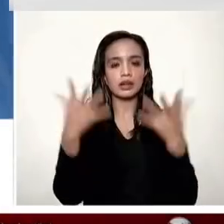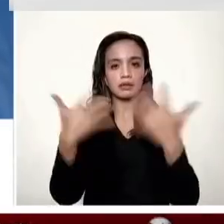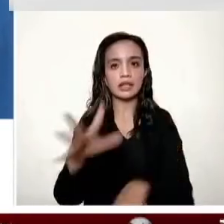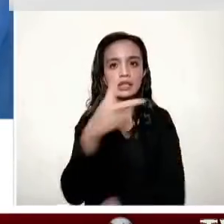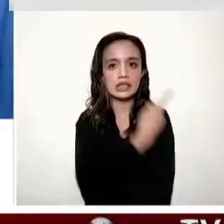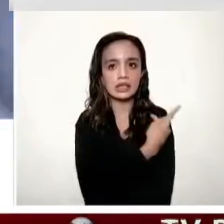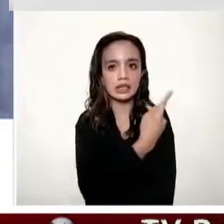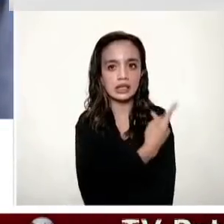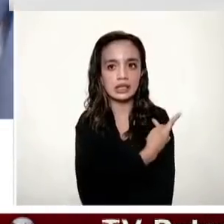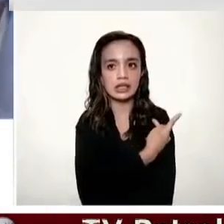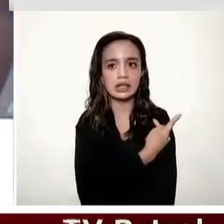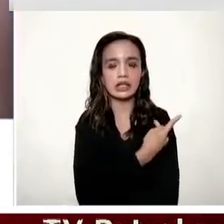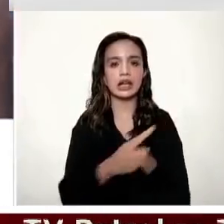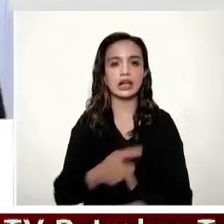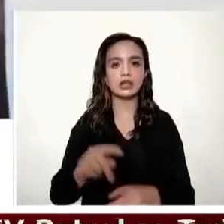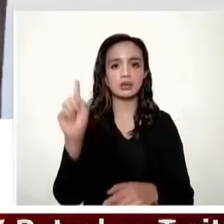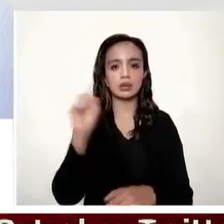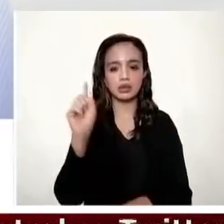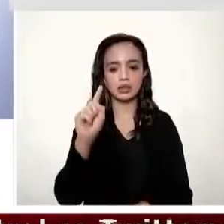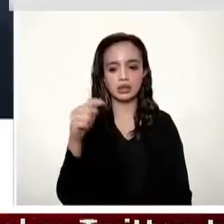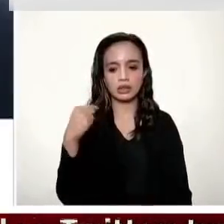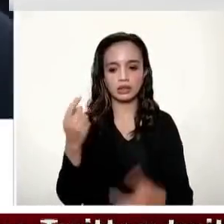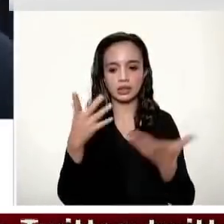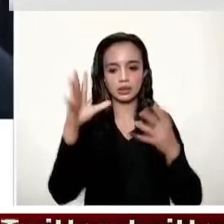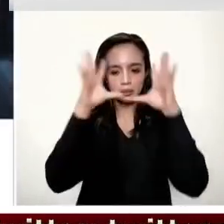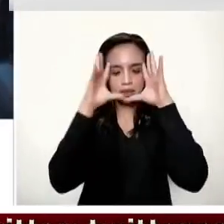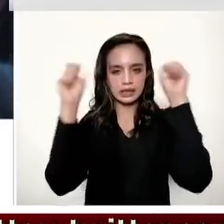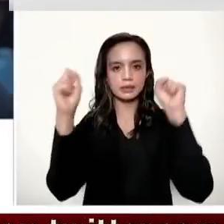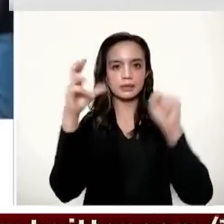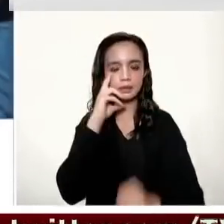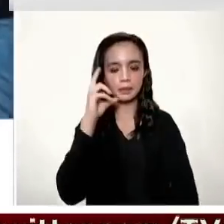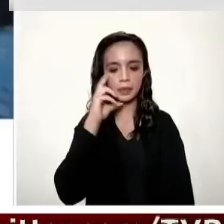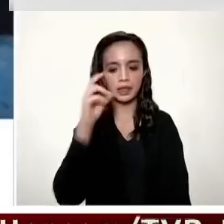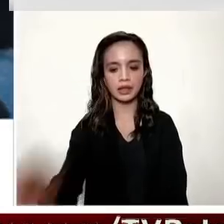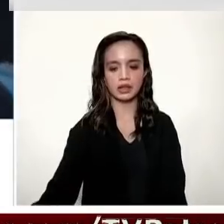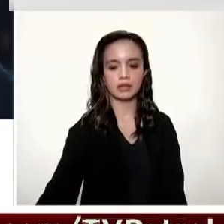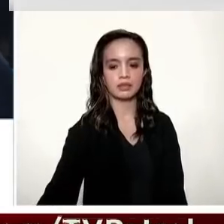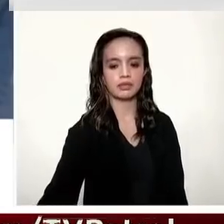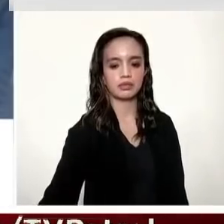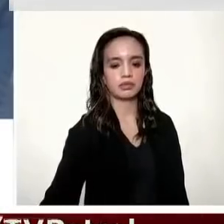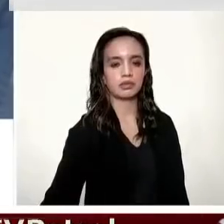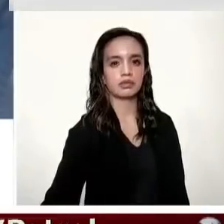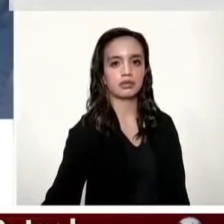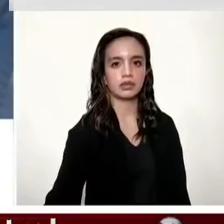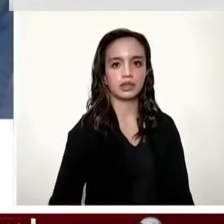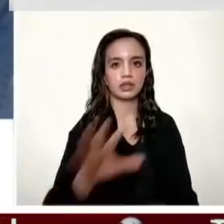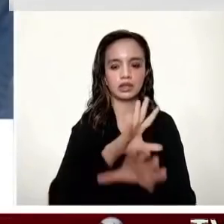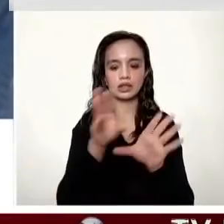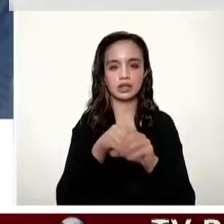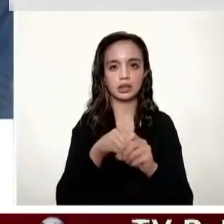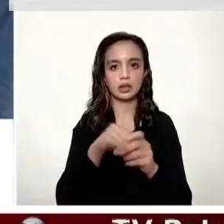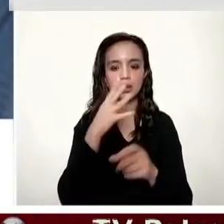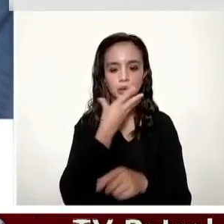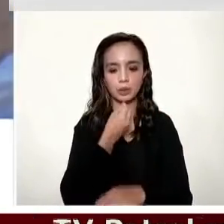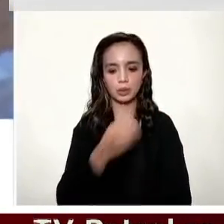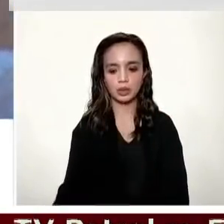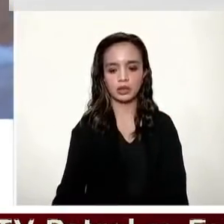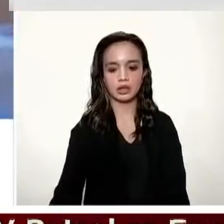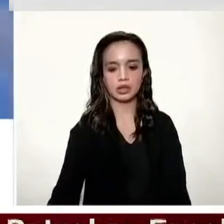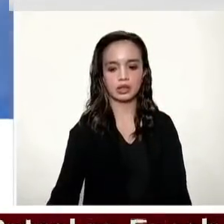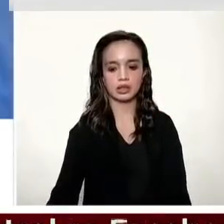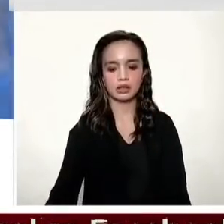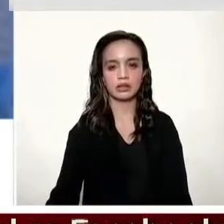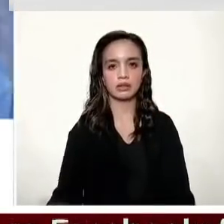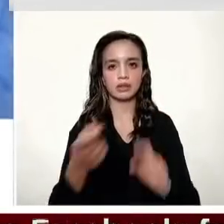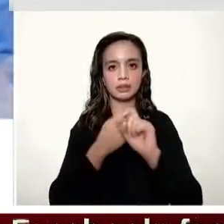at private partners ng Office of the Vice President gamit ang vaccine allocation ng lungsod ng Maynila mula sa national government.